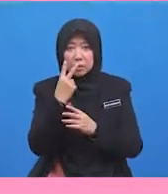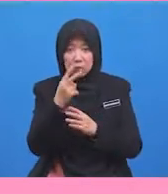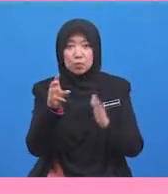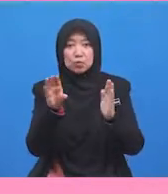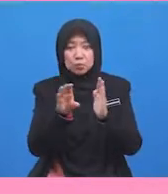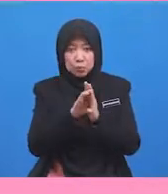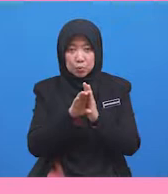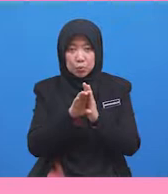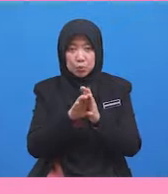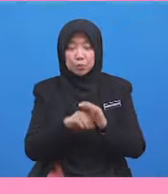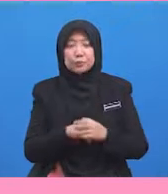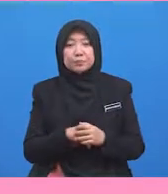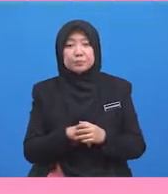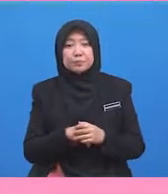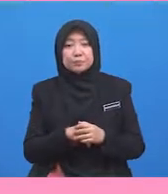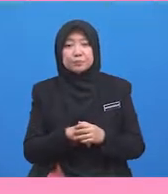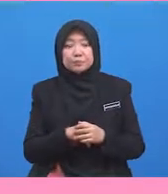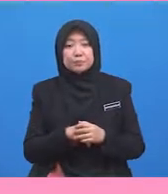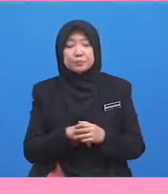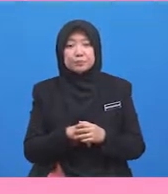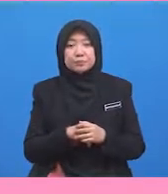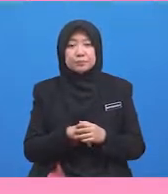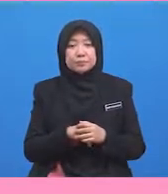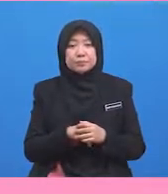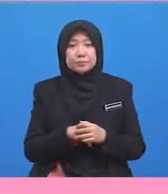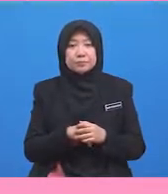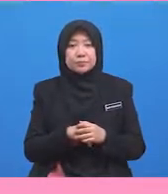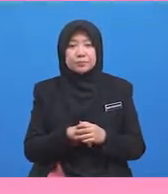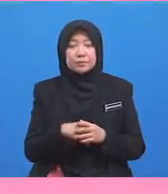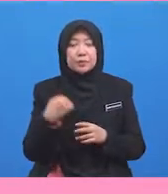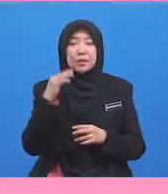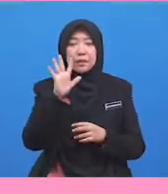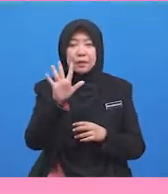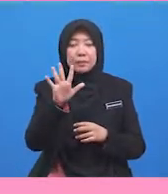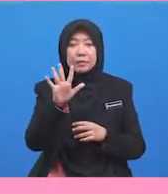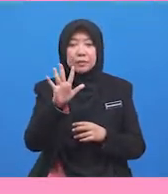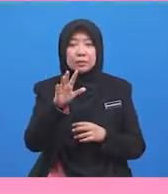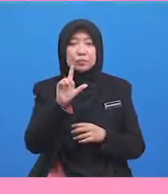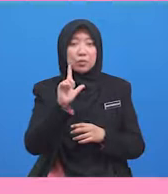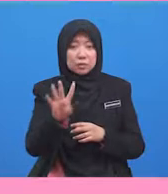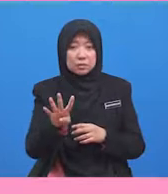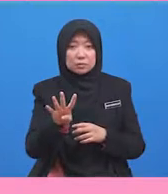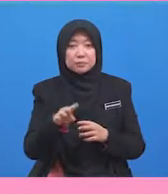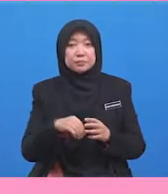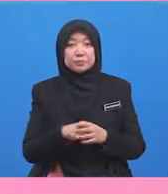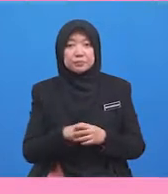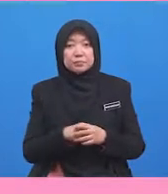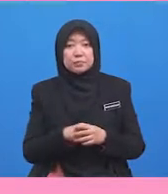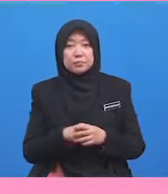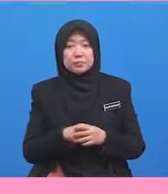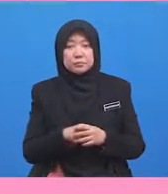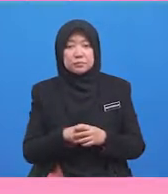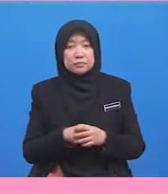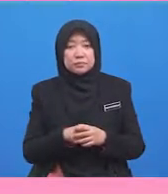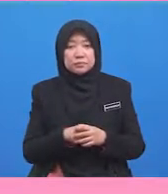yang dipaparkan Sekuntum Mawar merupakan lima suku cutter merenung